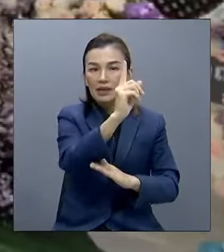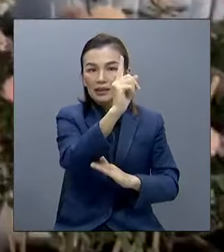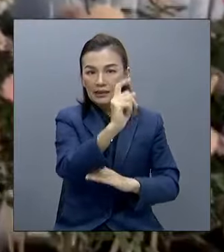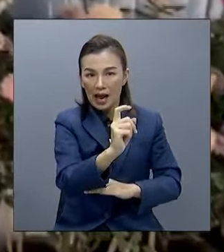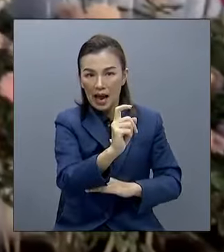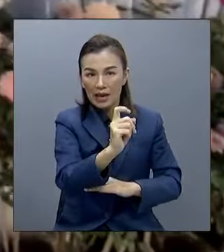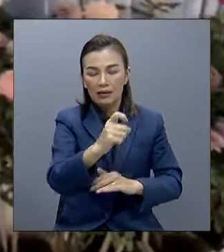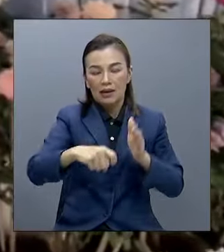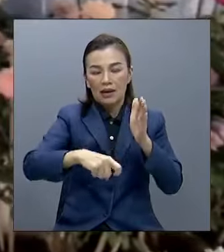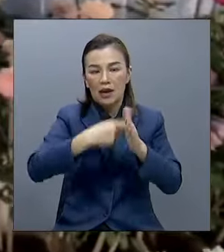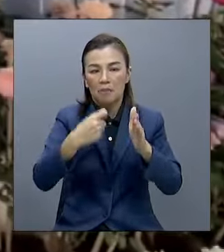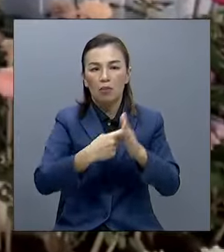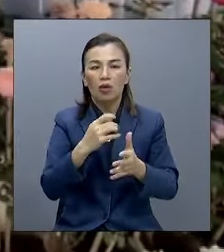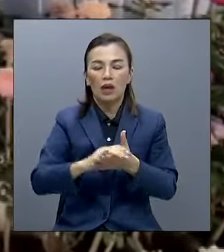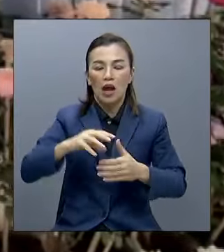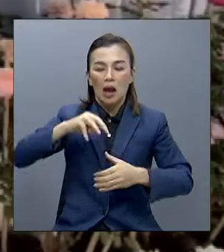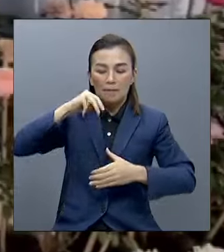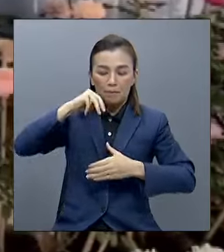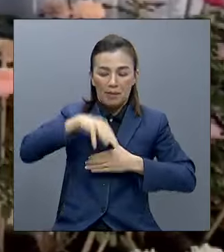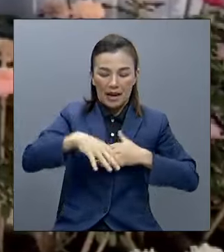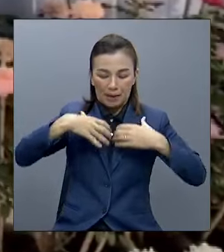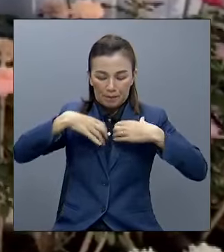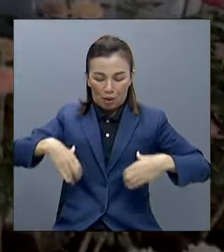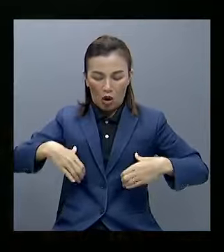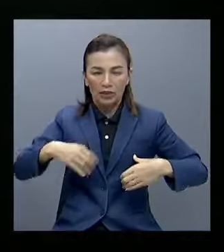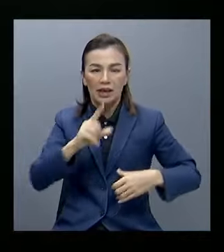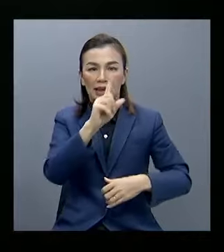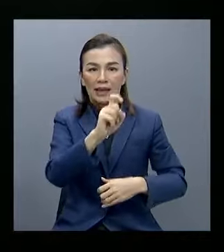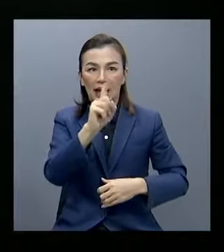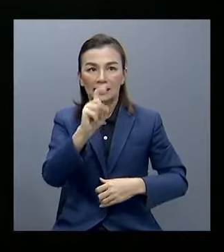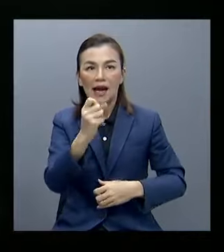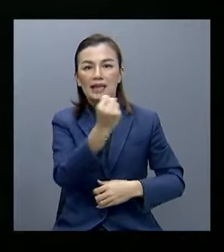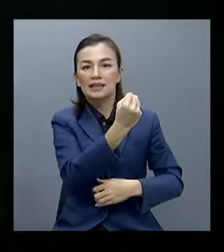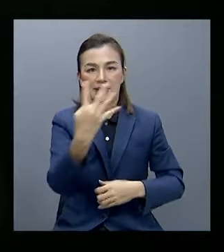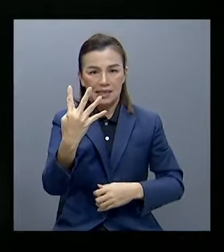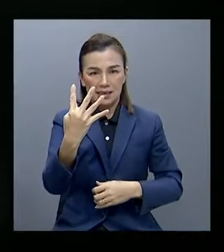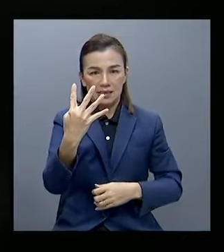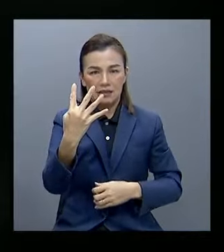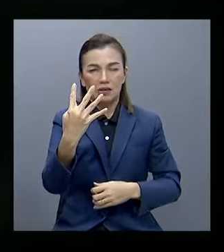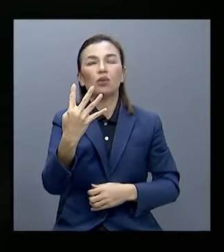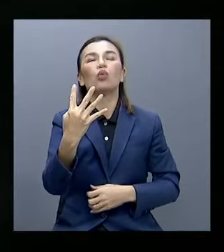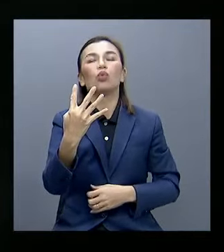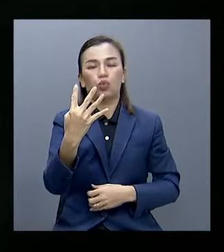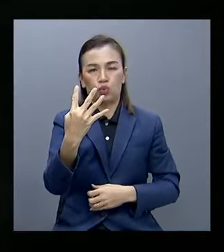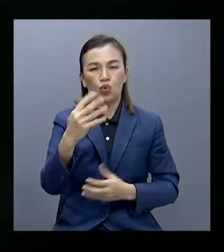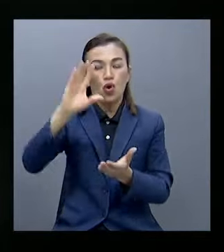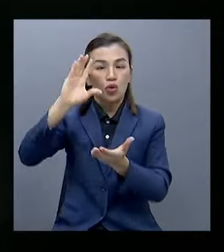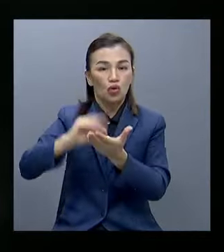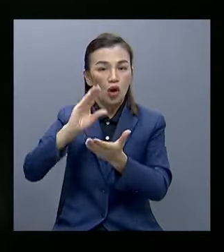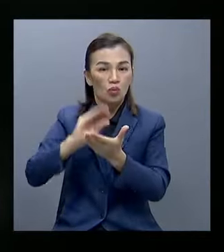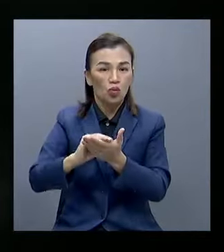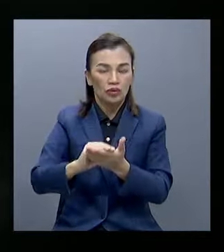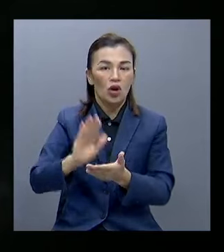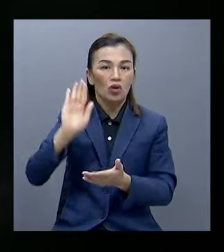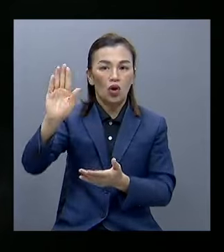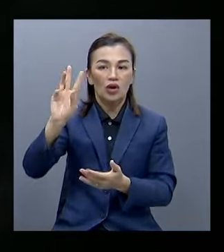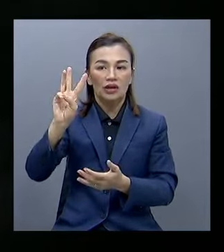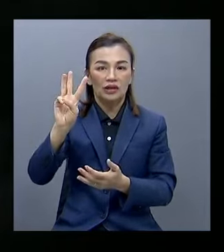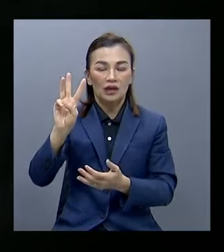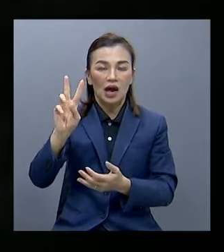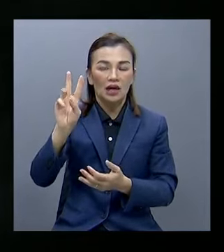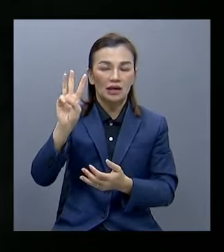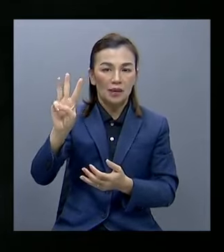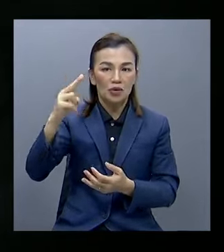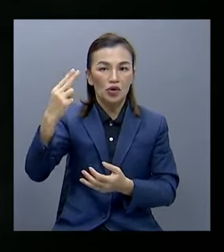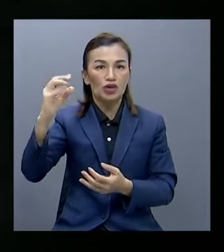วยโรคมะเร็งปอดแล้ว4คนสอดคล้องจากข้อมูลองค์การอนามัยโลกรายงานตัวเลขผู้ป่วยมะเร็งรายใหม่